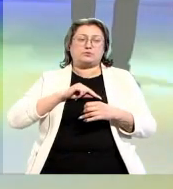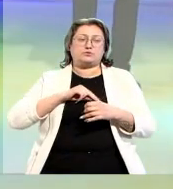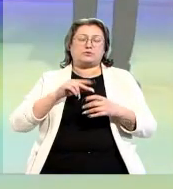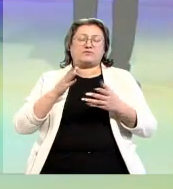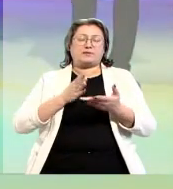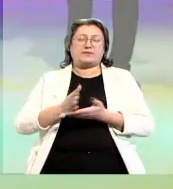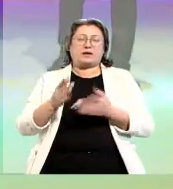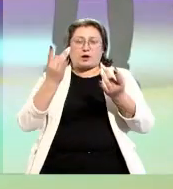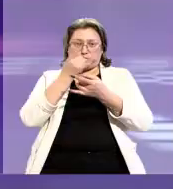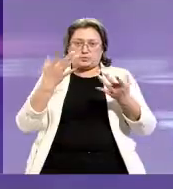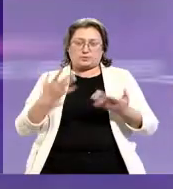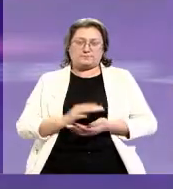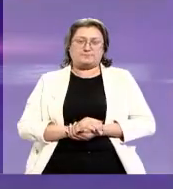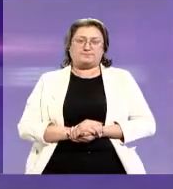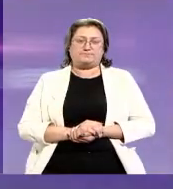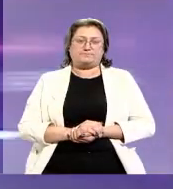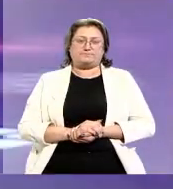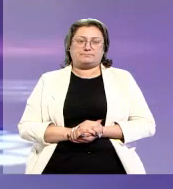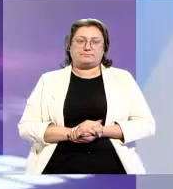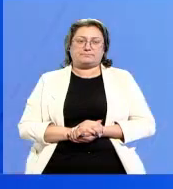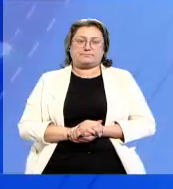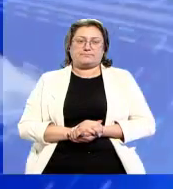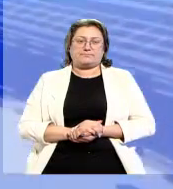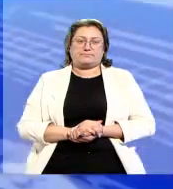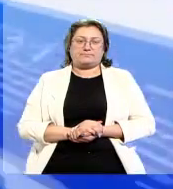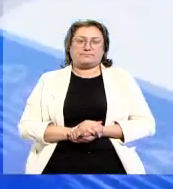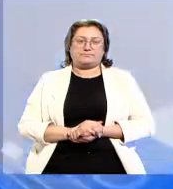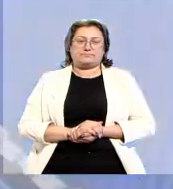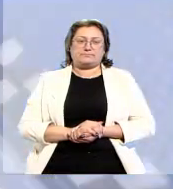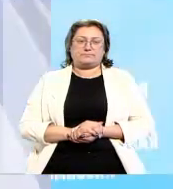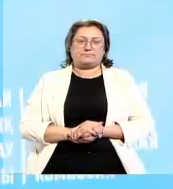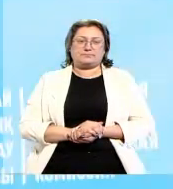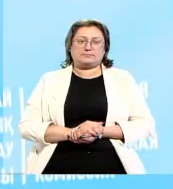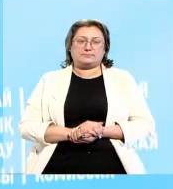атқарылып жатырған жұмыстар облыс әкімдігінде талқыланды.